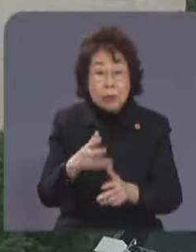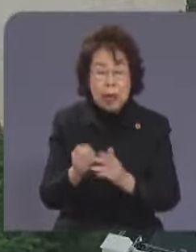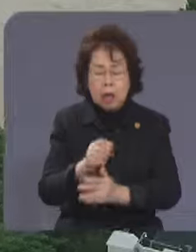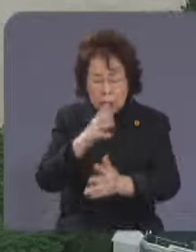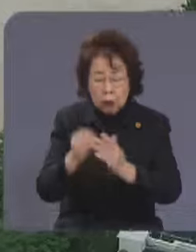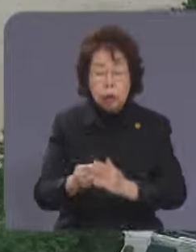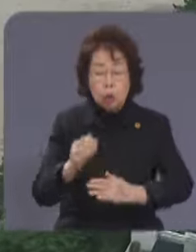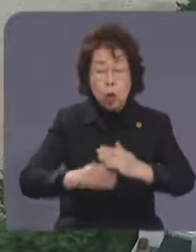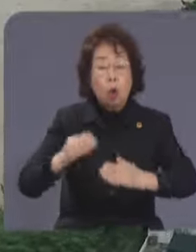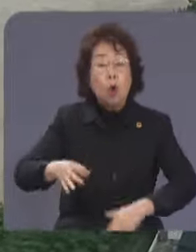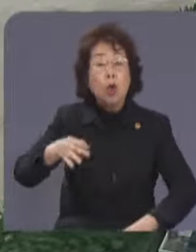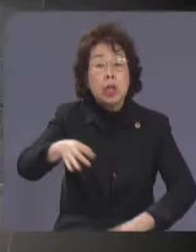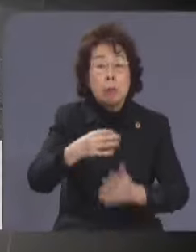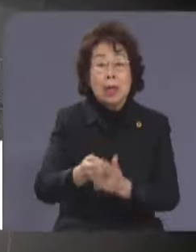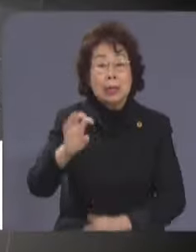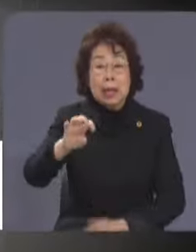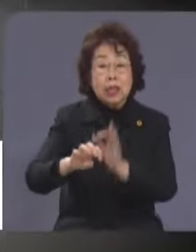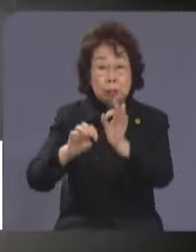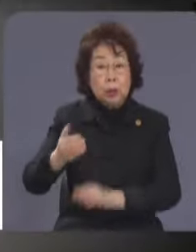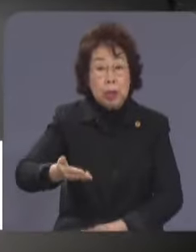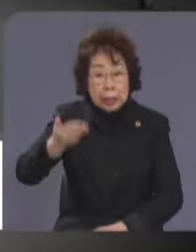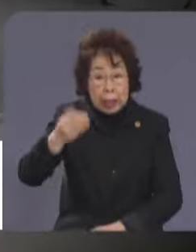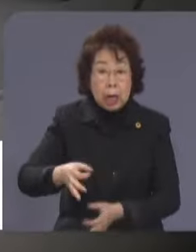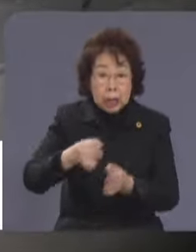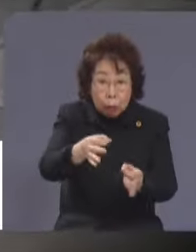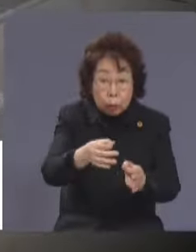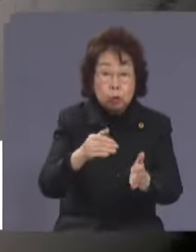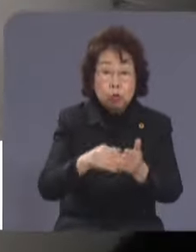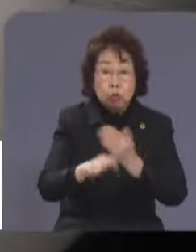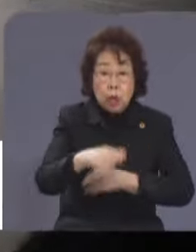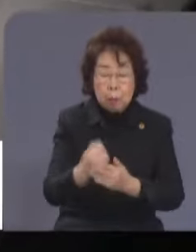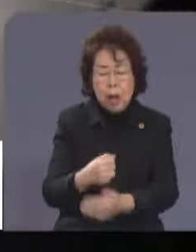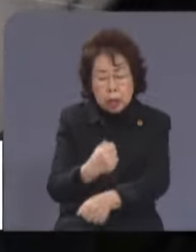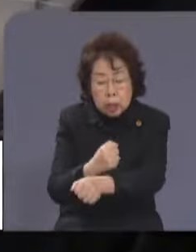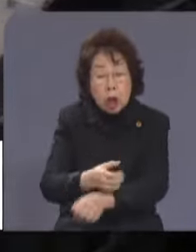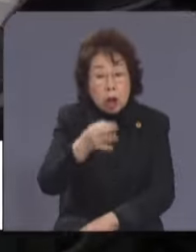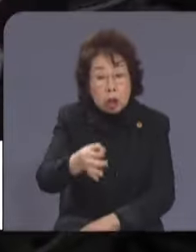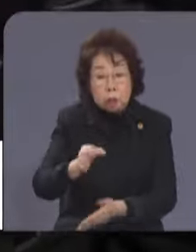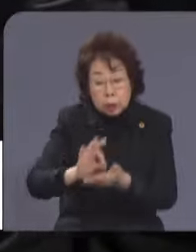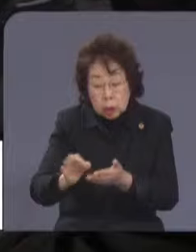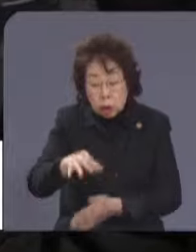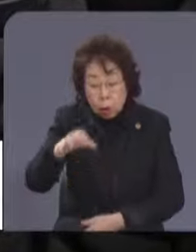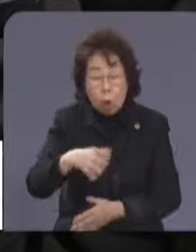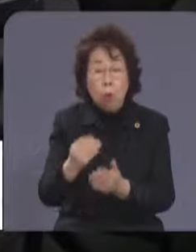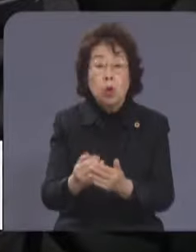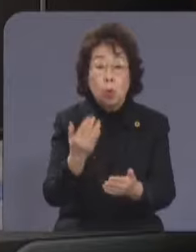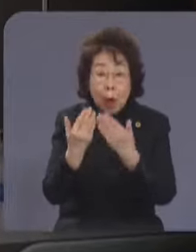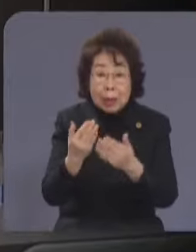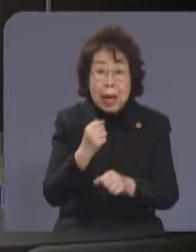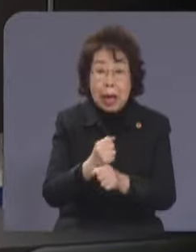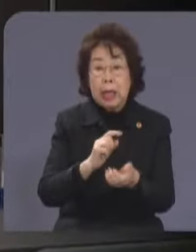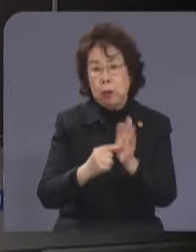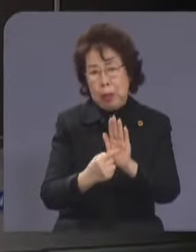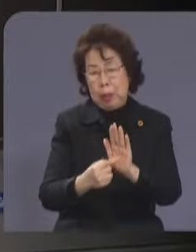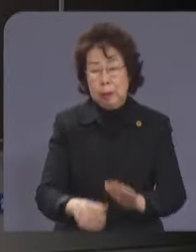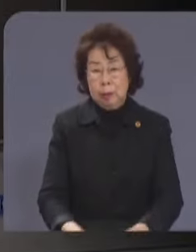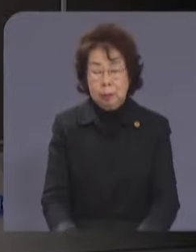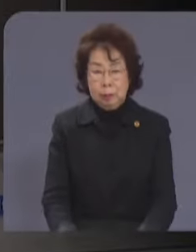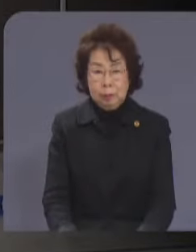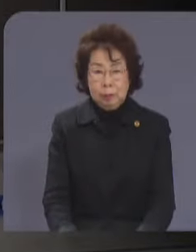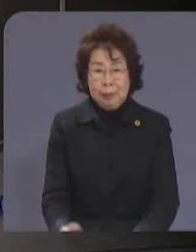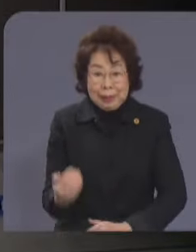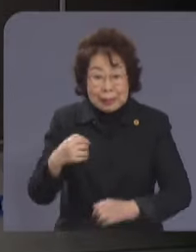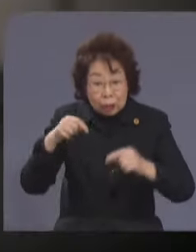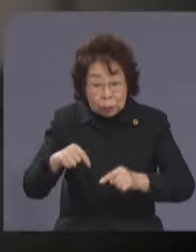전체 공공기여금의 40% 이상을 납부한 뒤에야 기여금의 사용처를 확정할 수 있도록 돼 있는 상황.